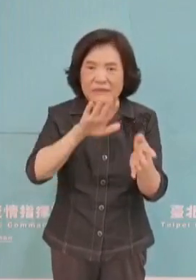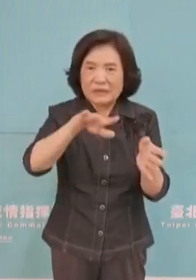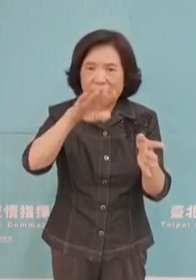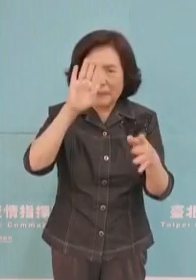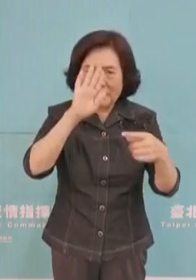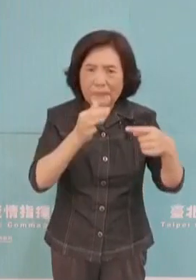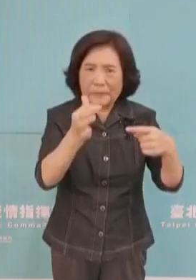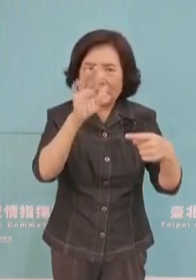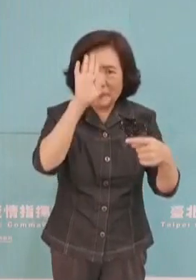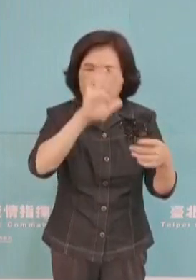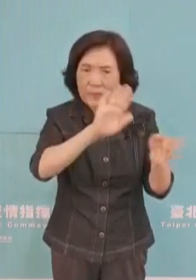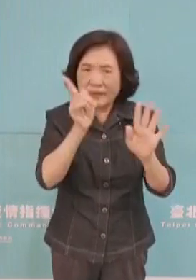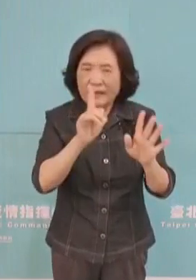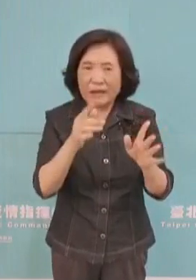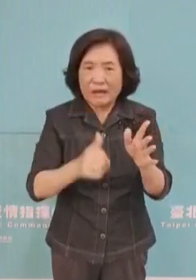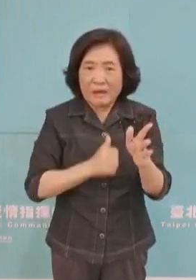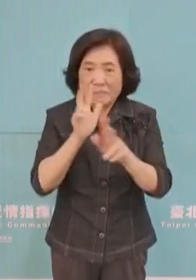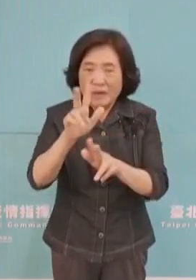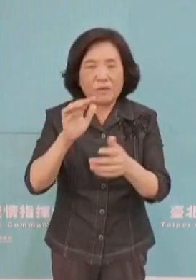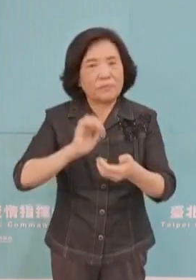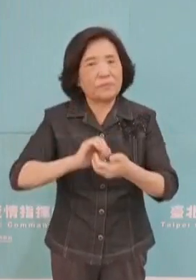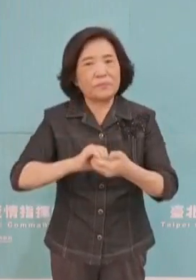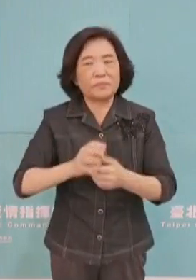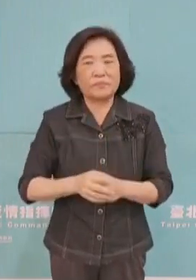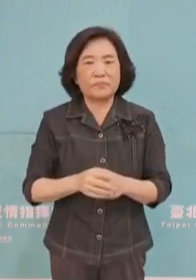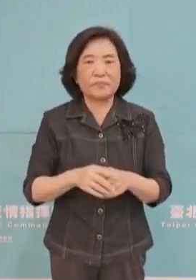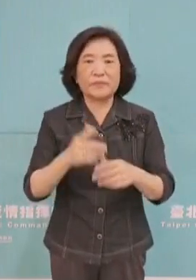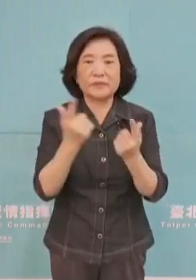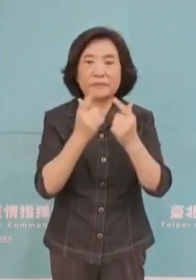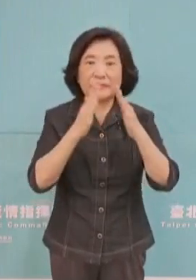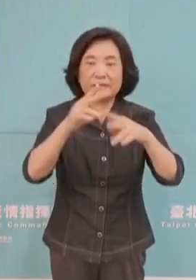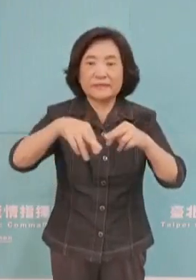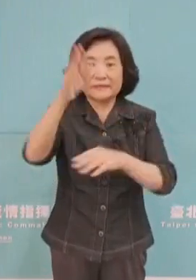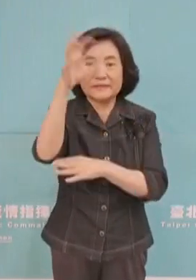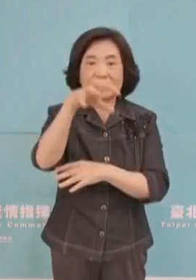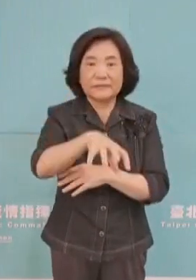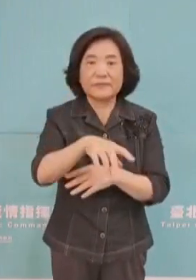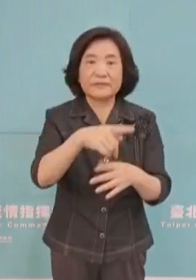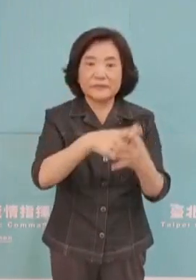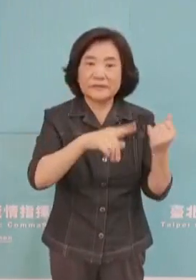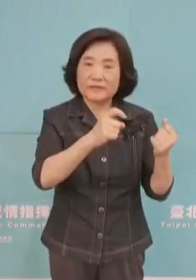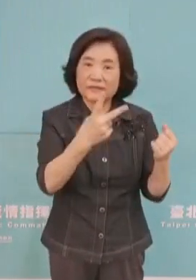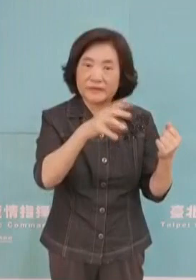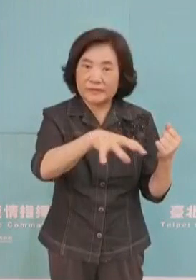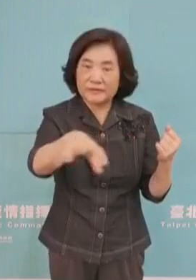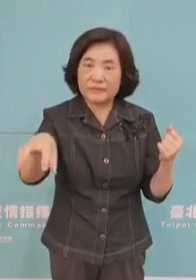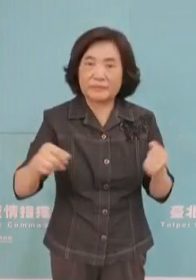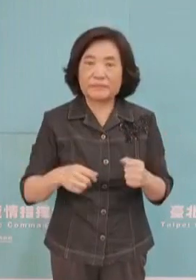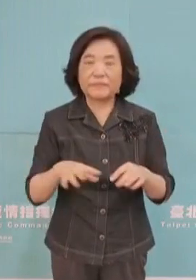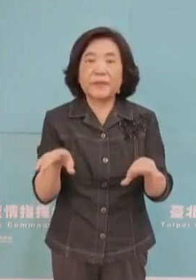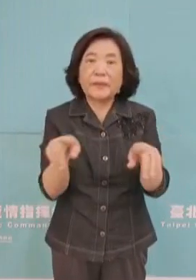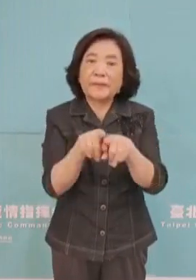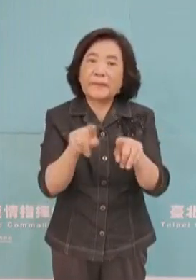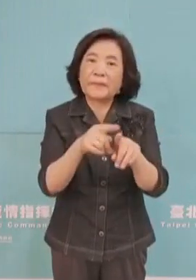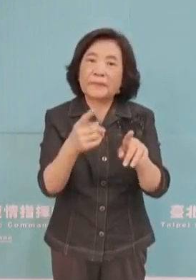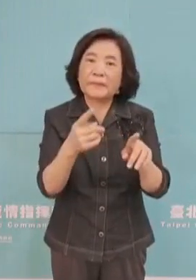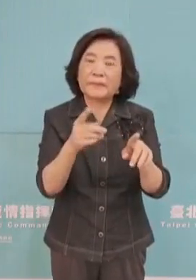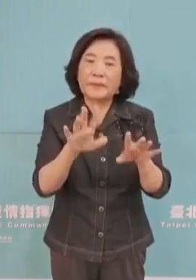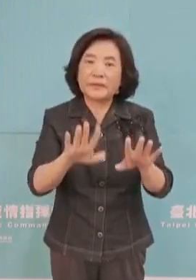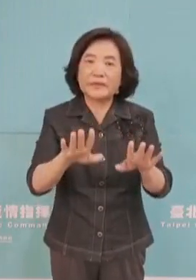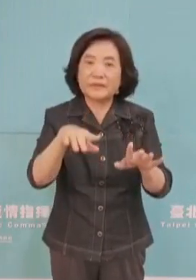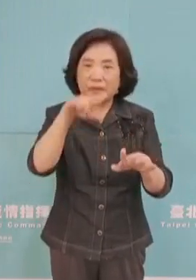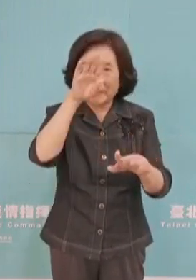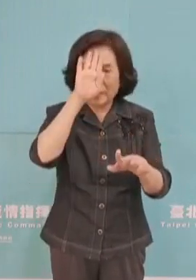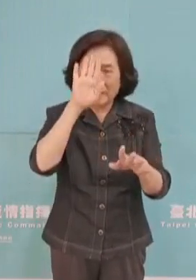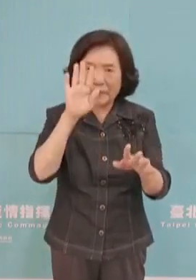态。我来看看哦，台北市在12个行政区的现况，你知道哈。一般来讲，这个疫情就慢慢趋